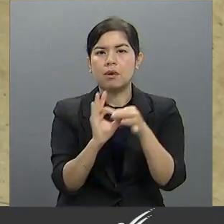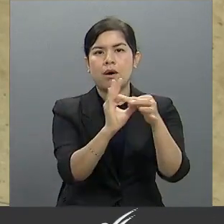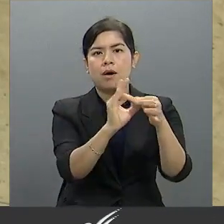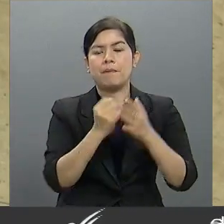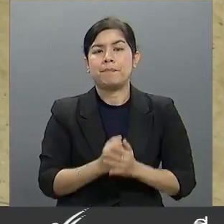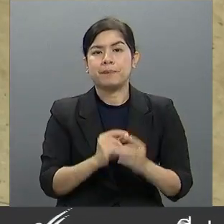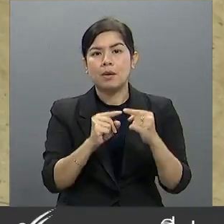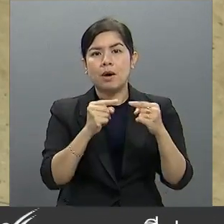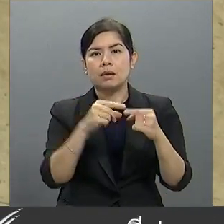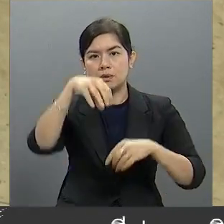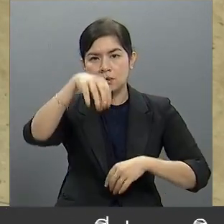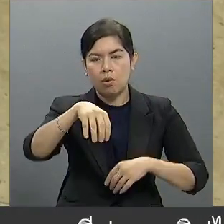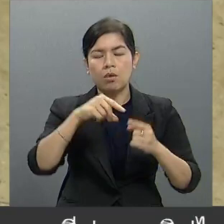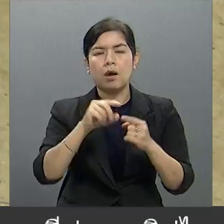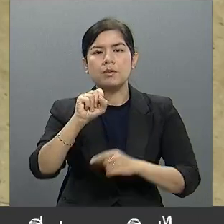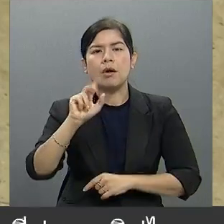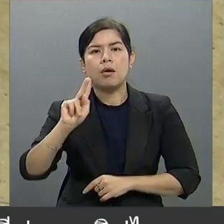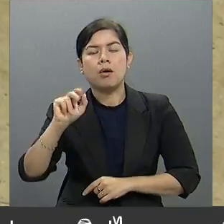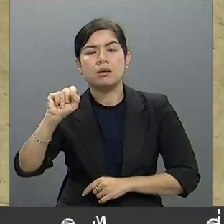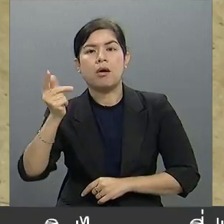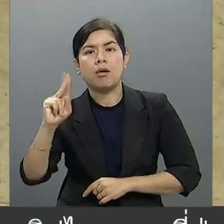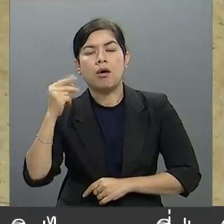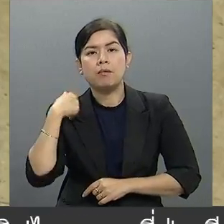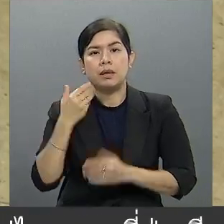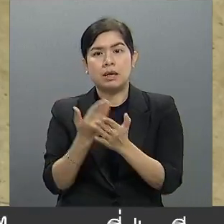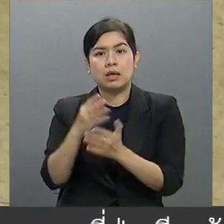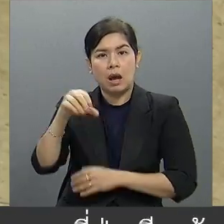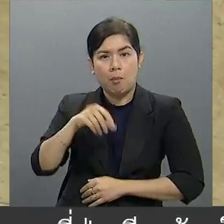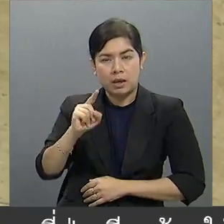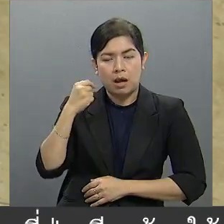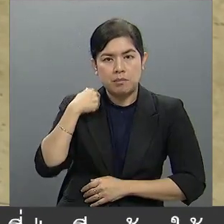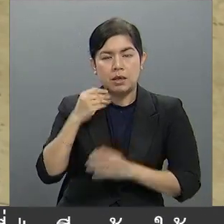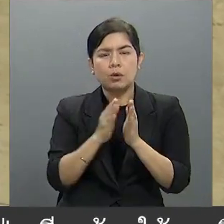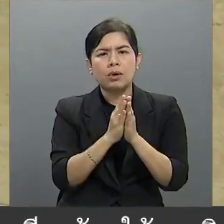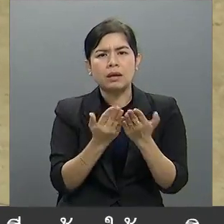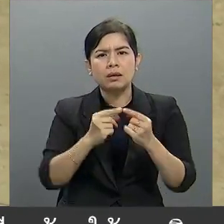ารายได้หลักๆเนี่ยมาจากการพิมพ์หนังสือนะครับซึ่งในช่วงโควิดเนี่ย